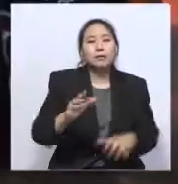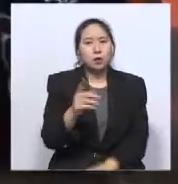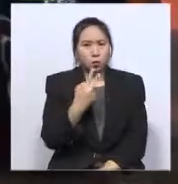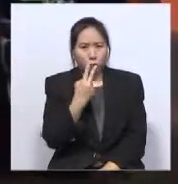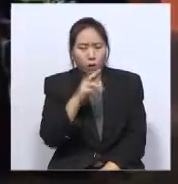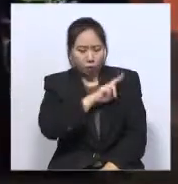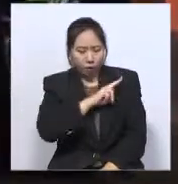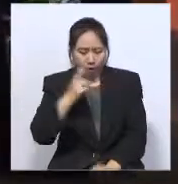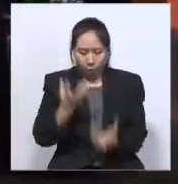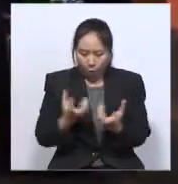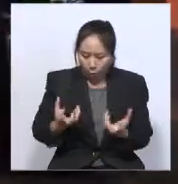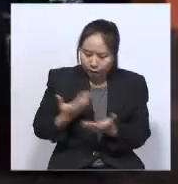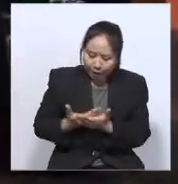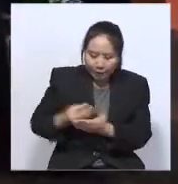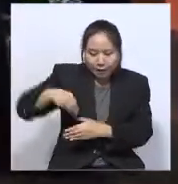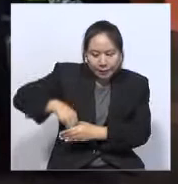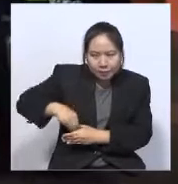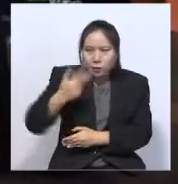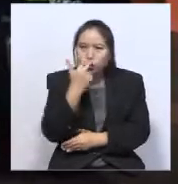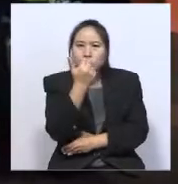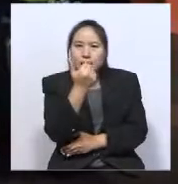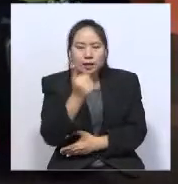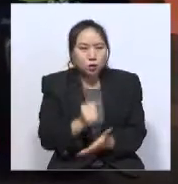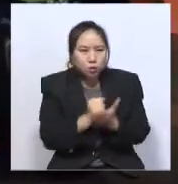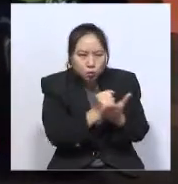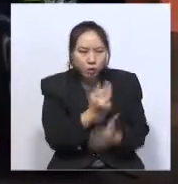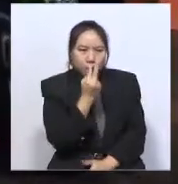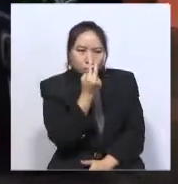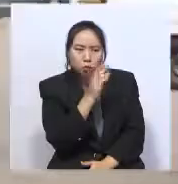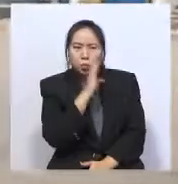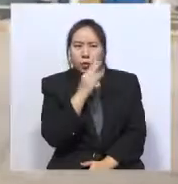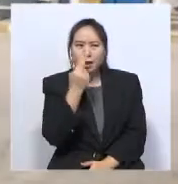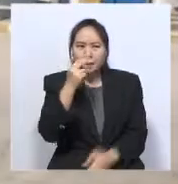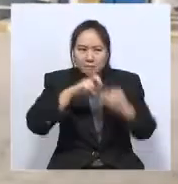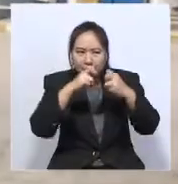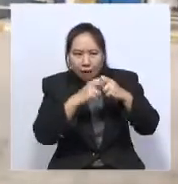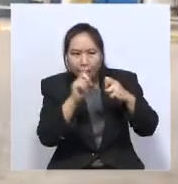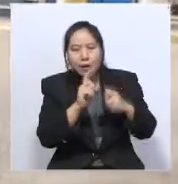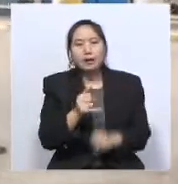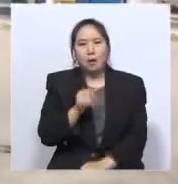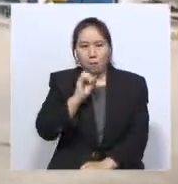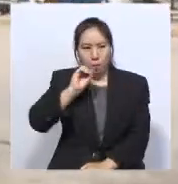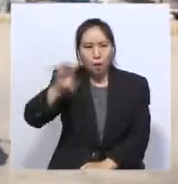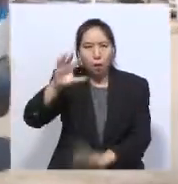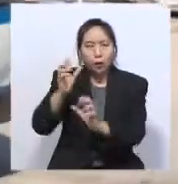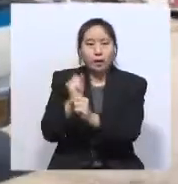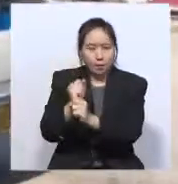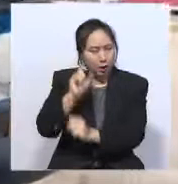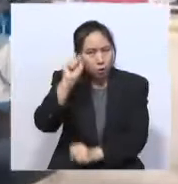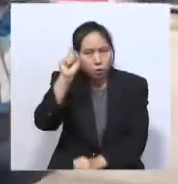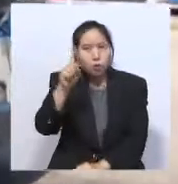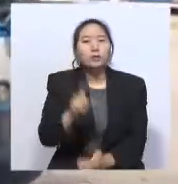ต้องดูแลระมัดระวังทรัพย์สินของตัวเองด้วยนะคะก็ช่วยกันสอดส่องดูแลถ้าพบเหตุด่วนเหตุร้ายก็ให้รีบเข้าไปแจ้งเจ้าหน้า